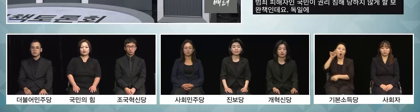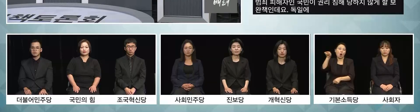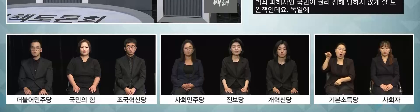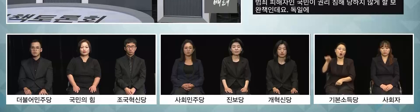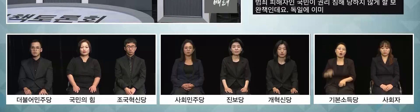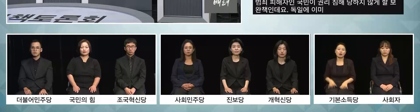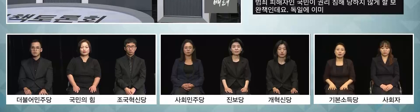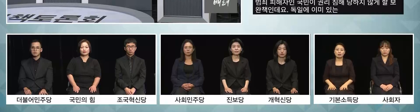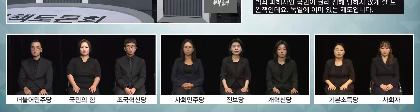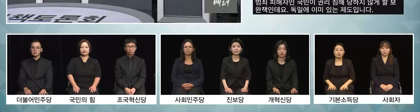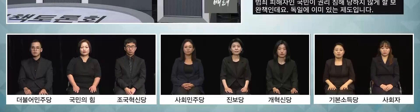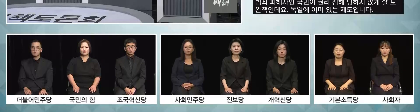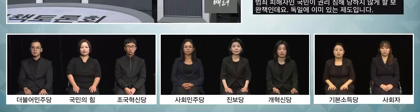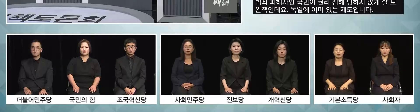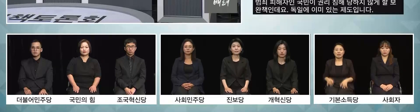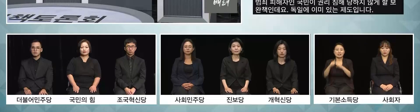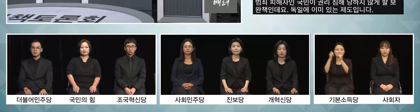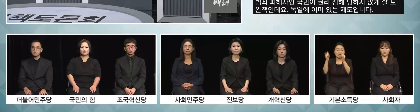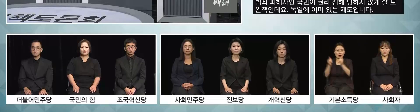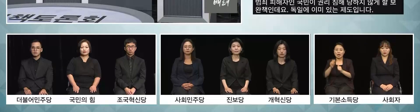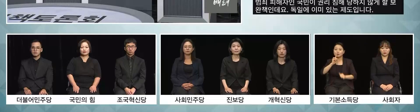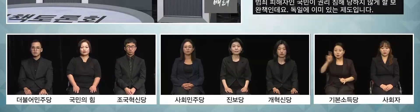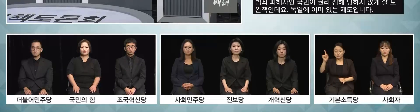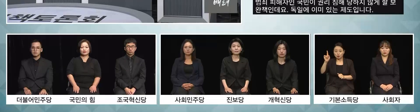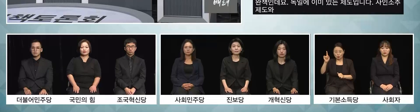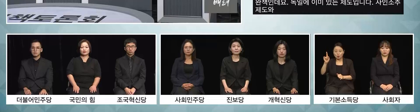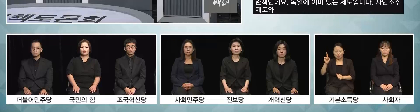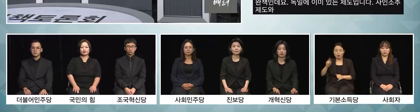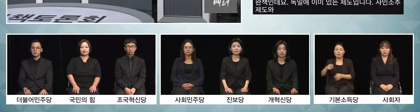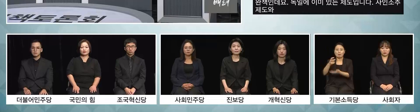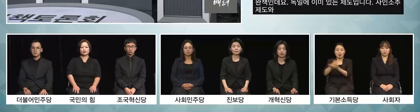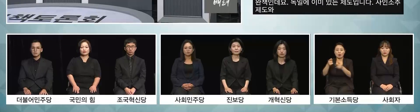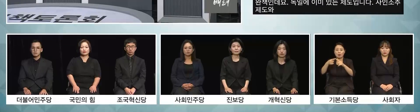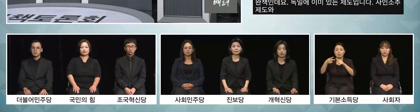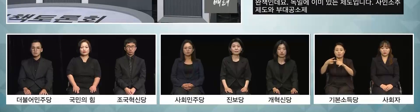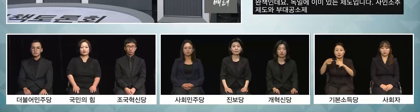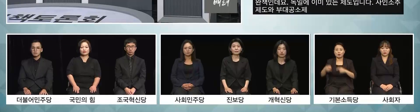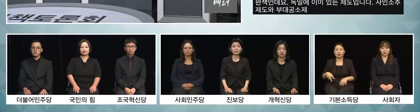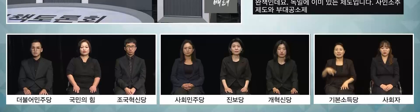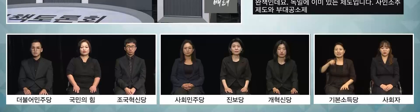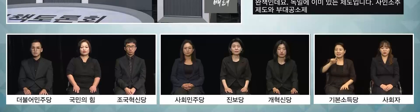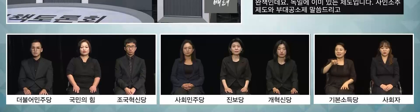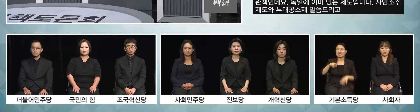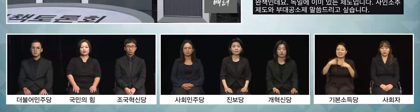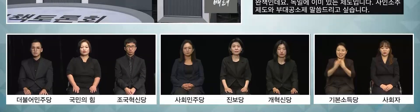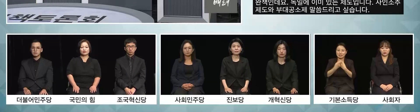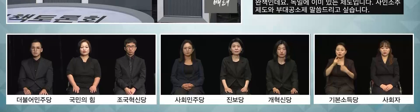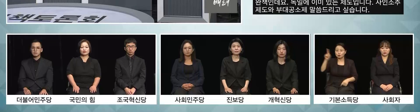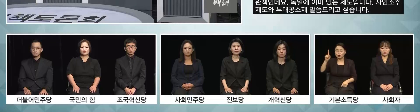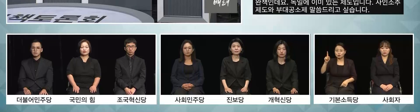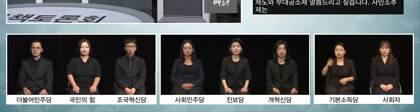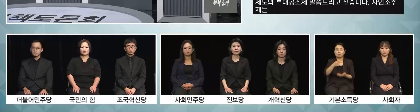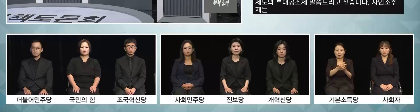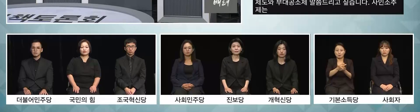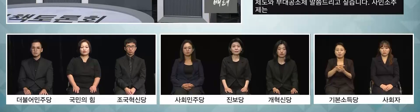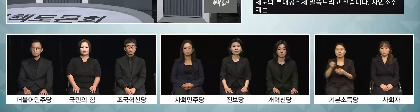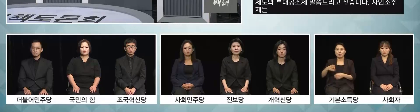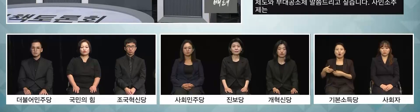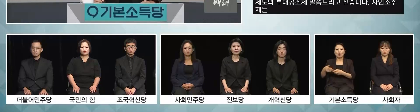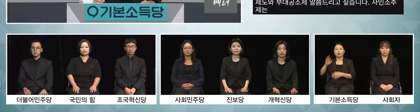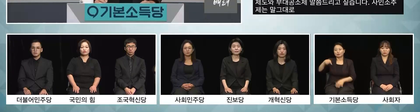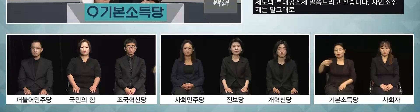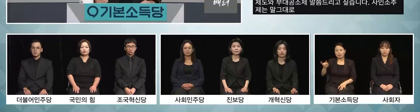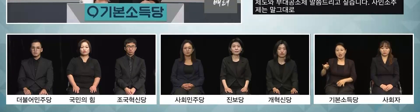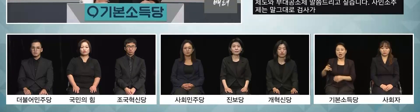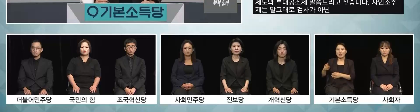제도입니다. 사인소추제도와 부대공소제 말씀드리고 싶습니다. 사인소추제는 말 그대로 검사가